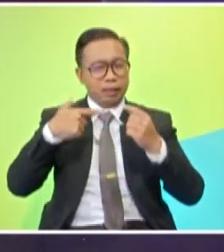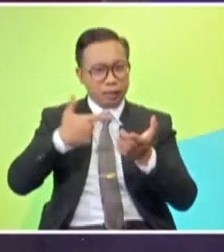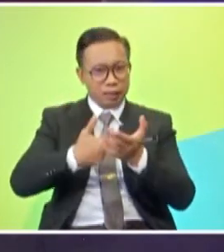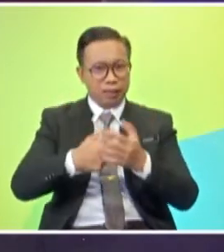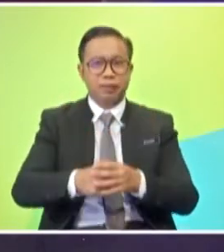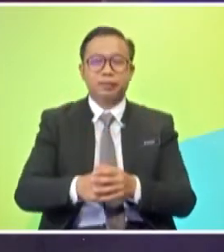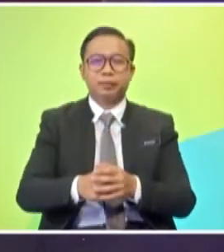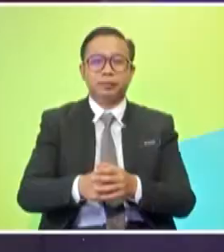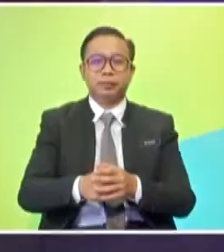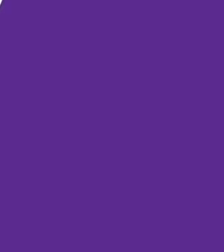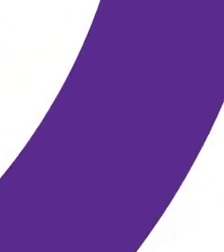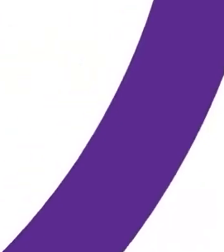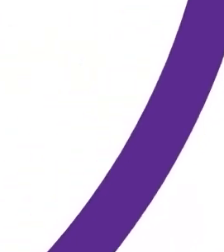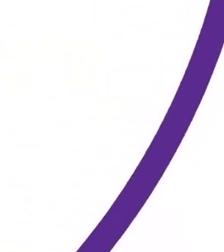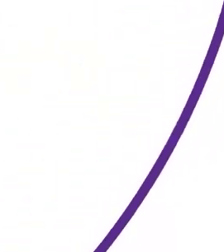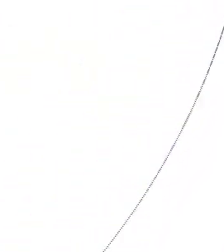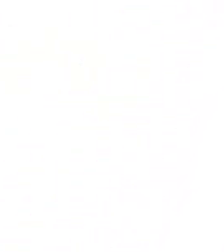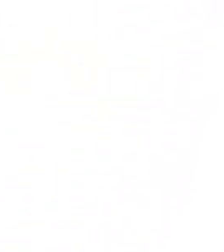kefir er